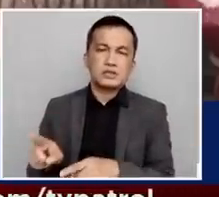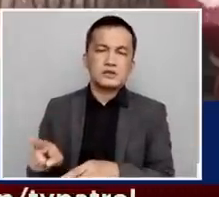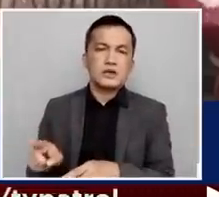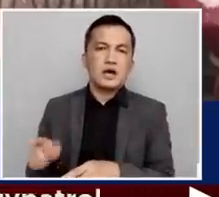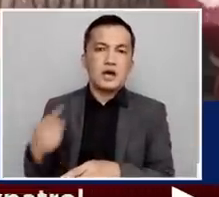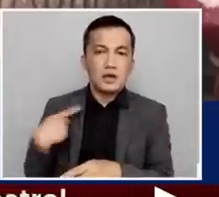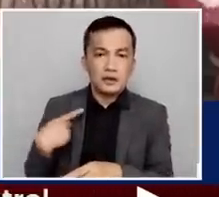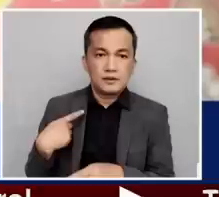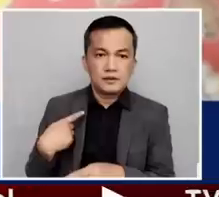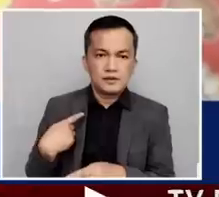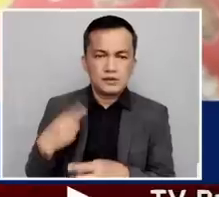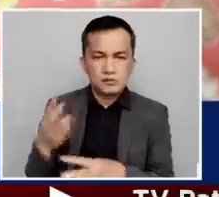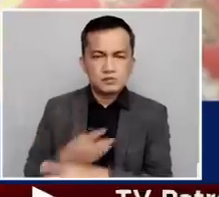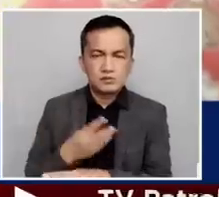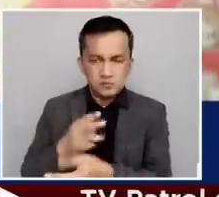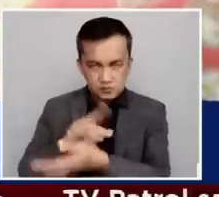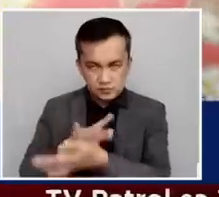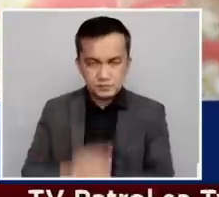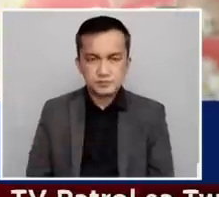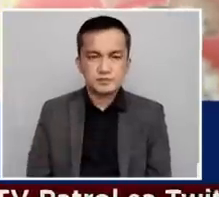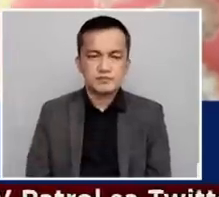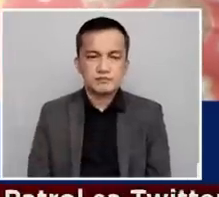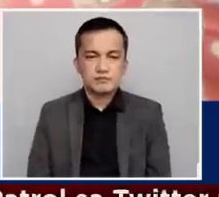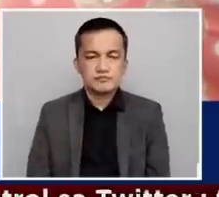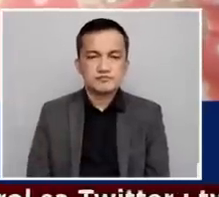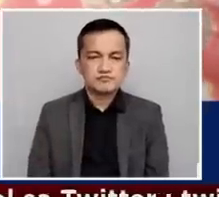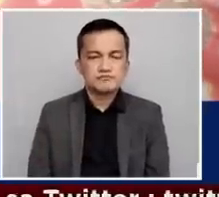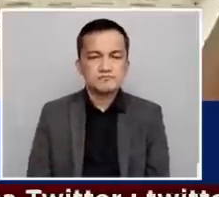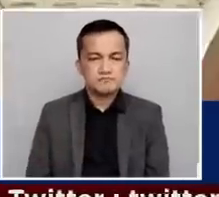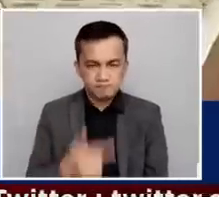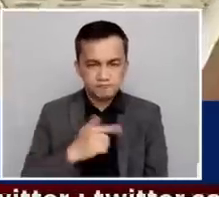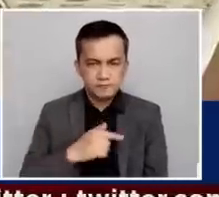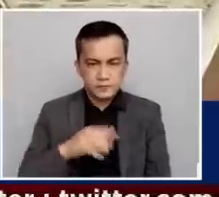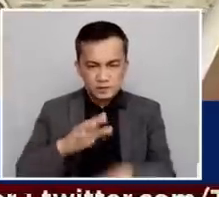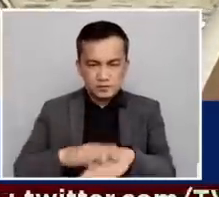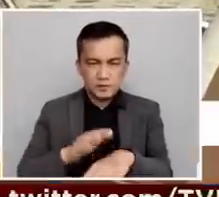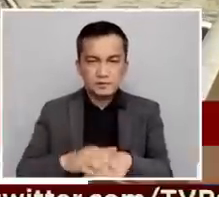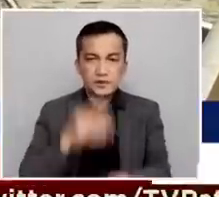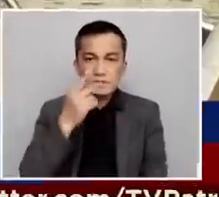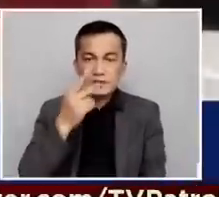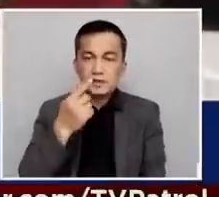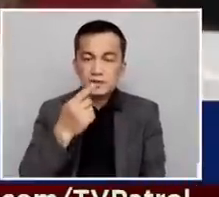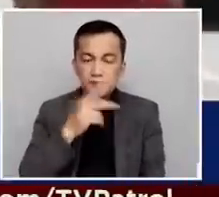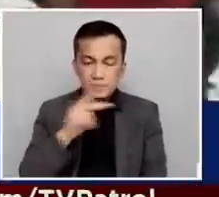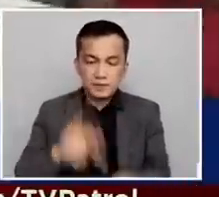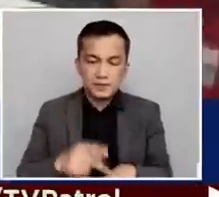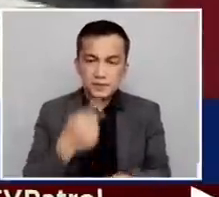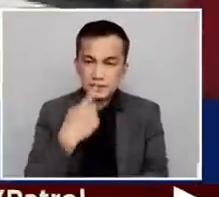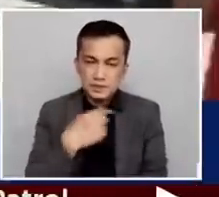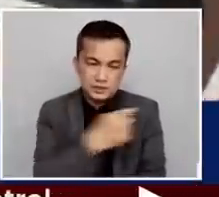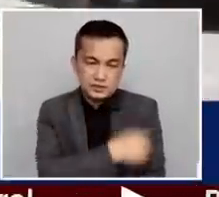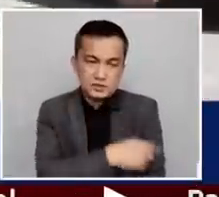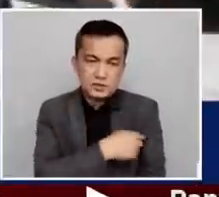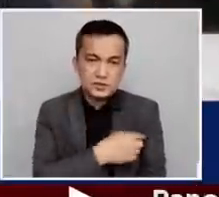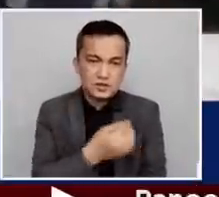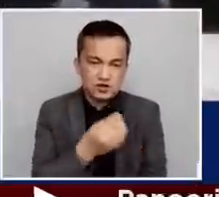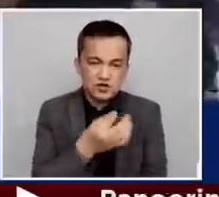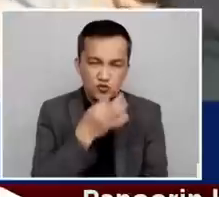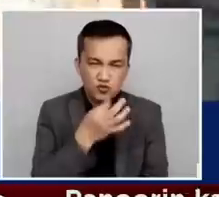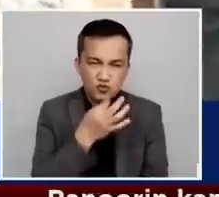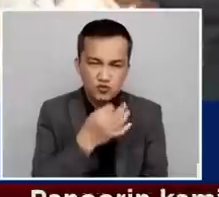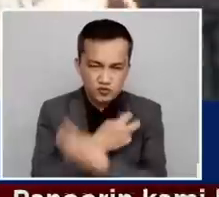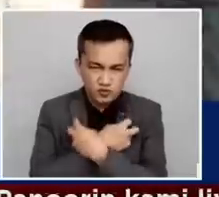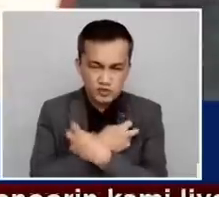mga severe COVID. Nagbabala rin ang Philippine Red Cross sa food poisoning at mga usong sakit gaya ng